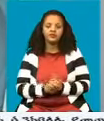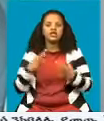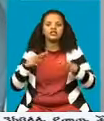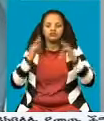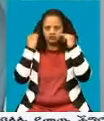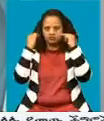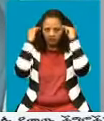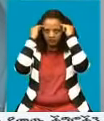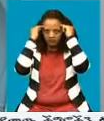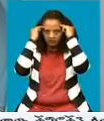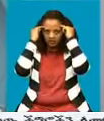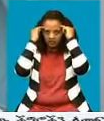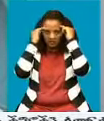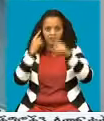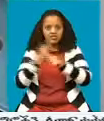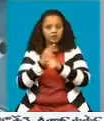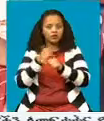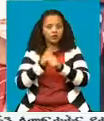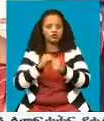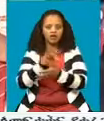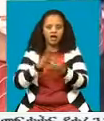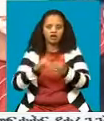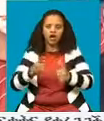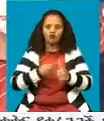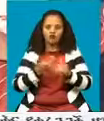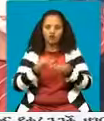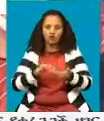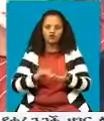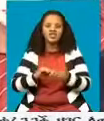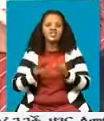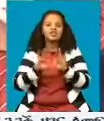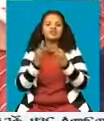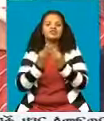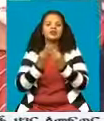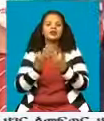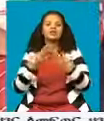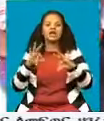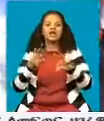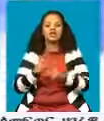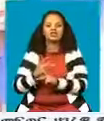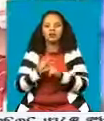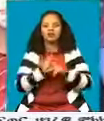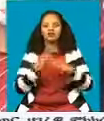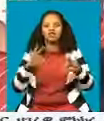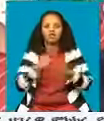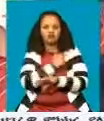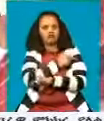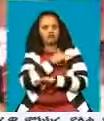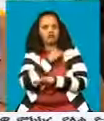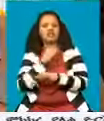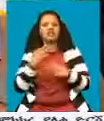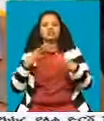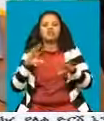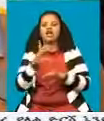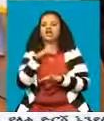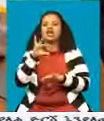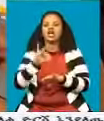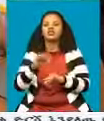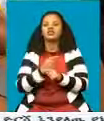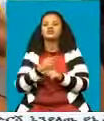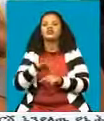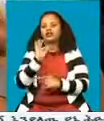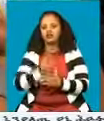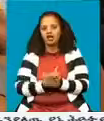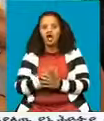የጤና ሚኒስቴር ከሚያስተገብራቸው ስራዎች መካከል አንዱ የሆነው የቤተሰብ ጤና አጠባበቅ በጤና ጣቢያዎችና በጤና ኬላዎች እየተገበረ